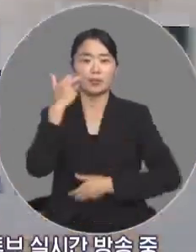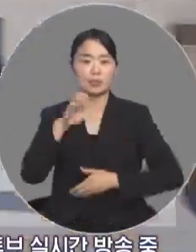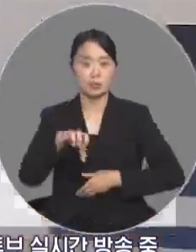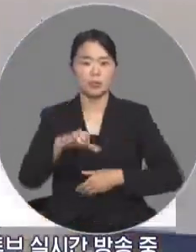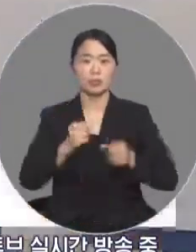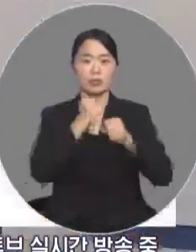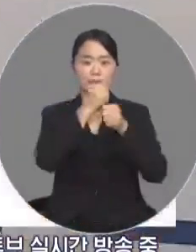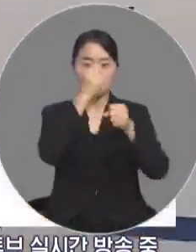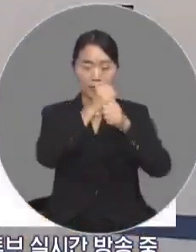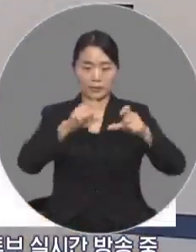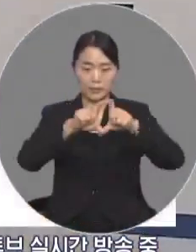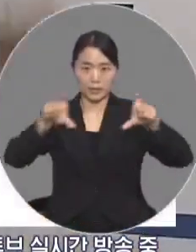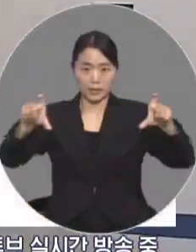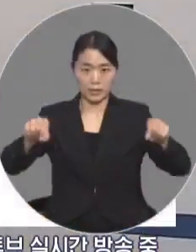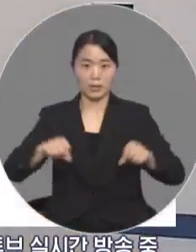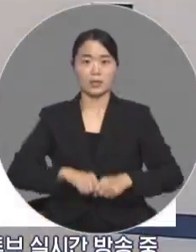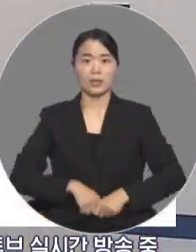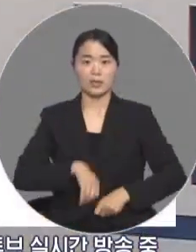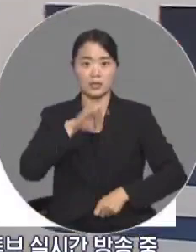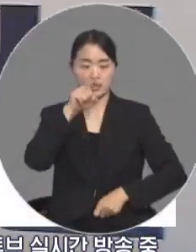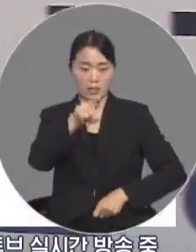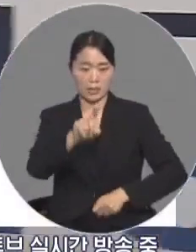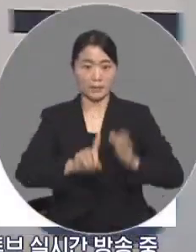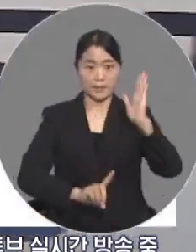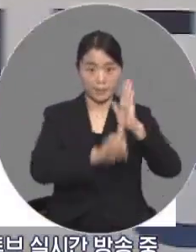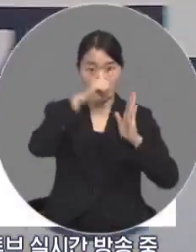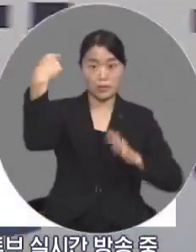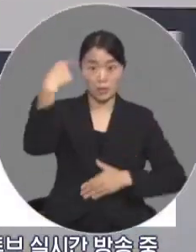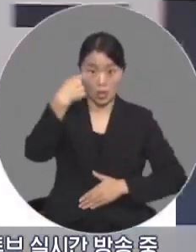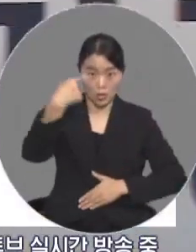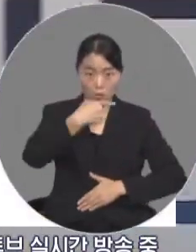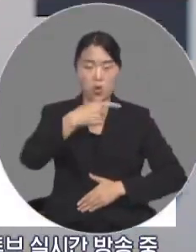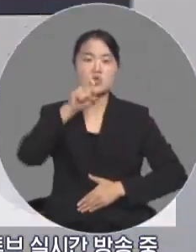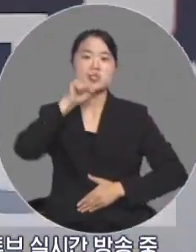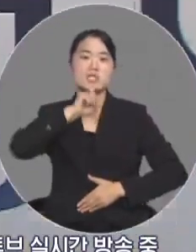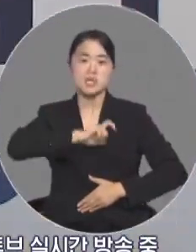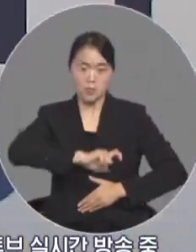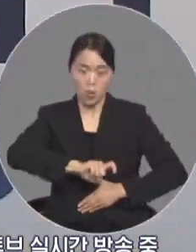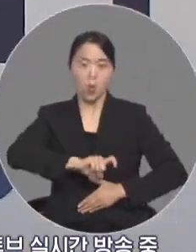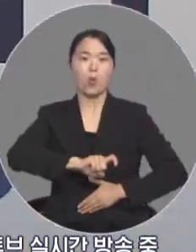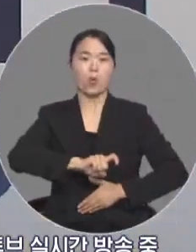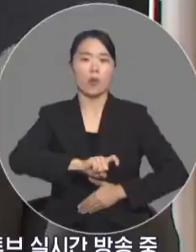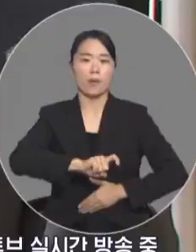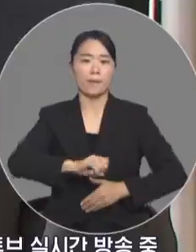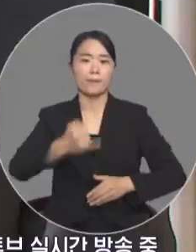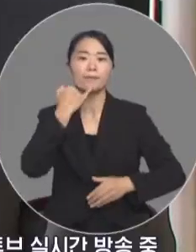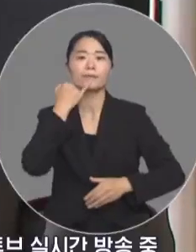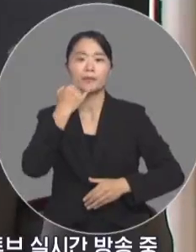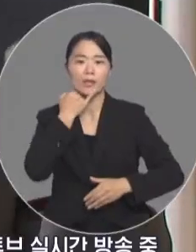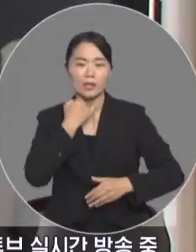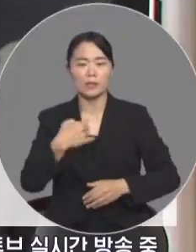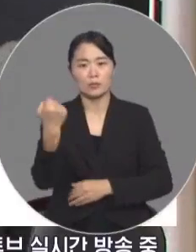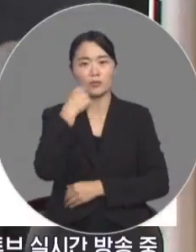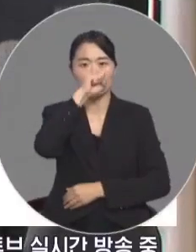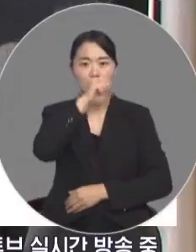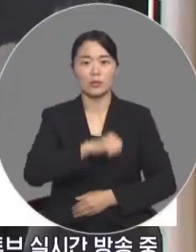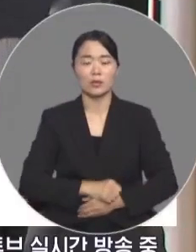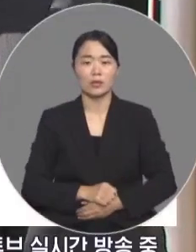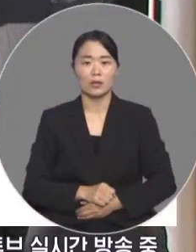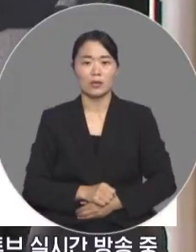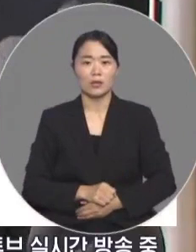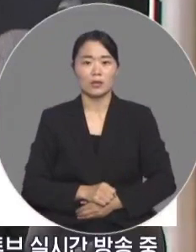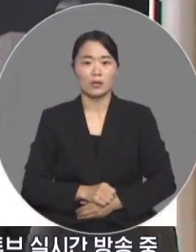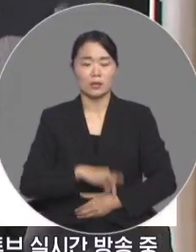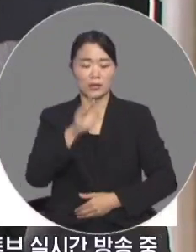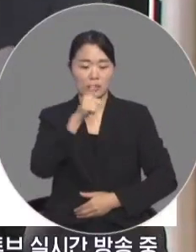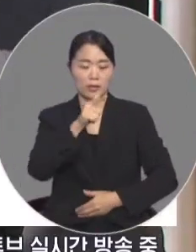생산될 열차단 패드는 1000도 이상의 열에도 10분 이상 버틸 수 있어 내구성이 좋습니다. 급속하게 번지는 일이었기 때문에